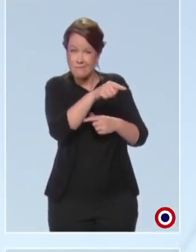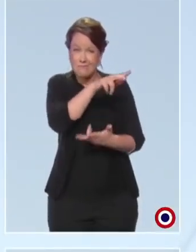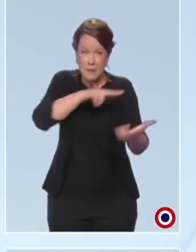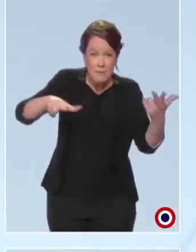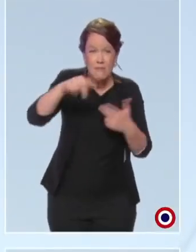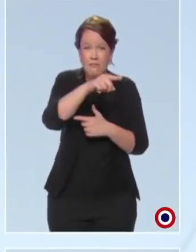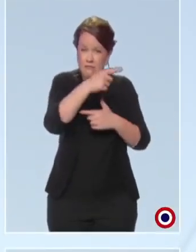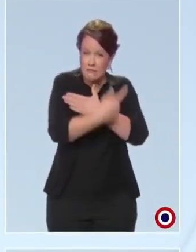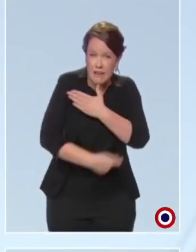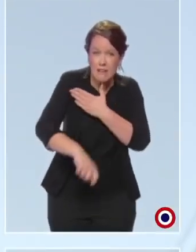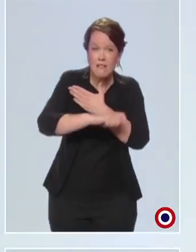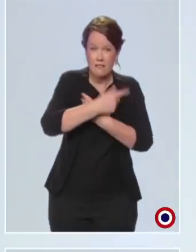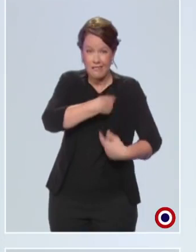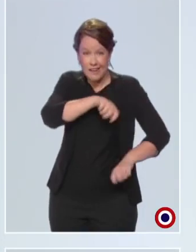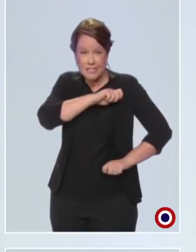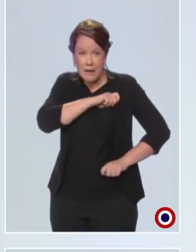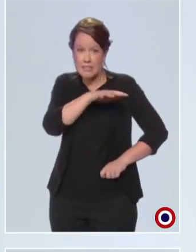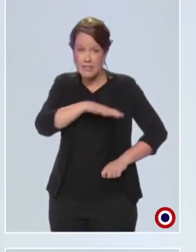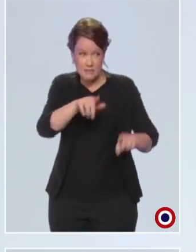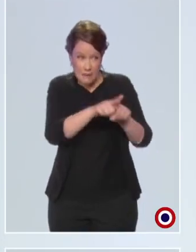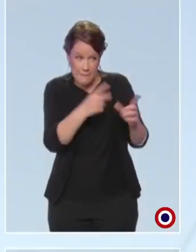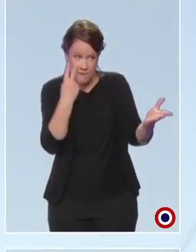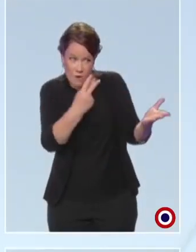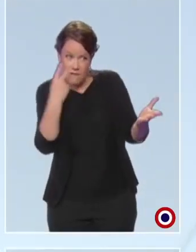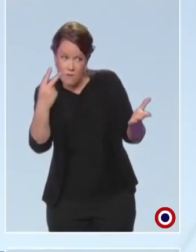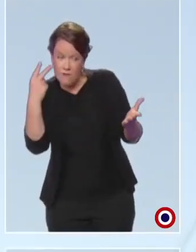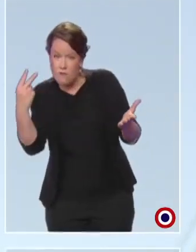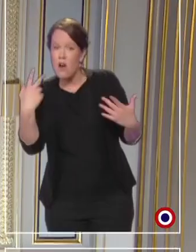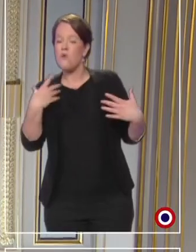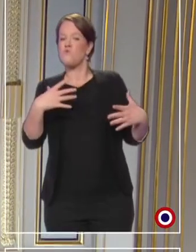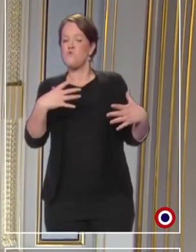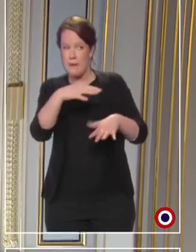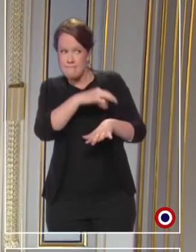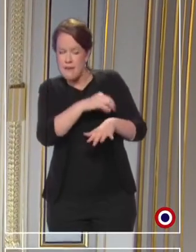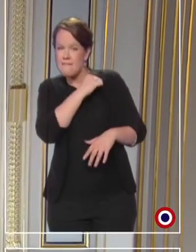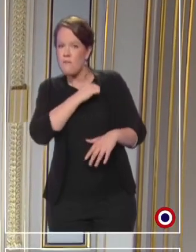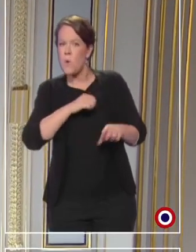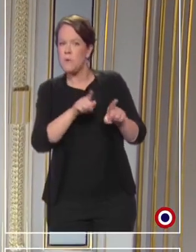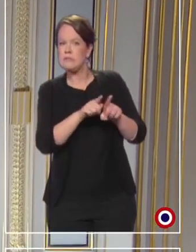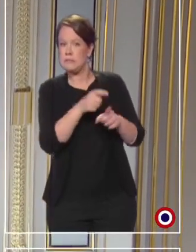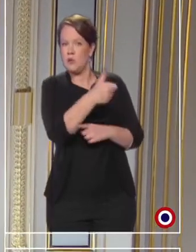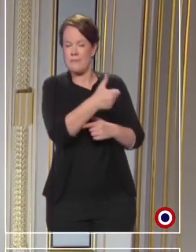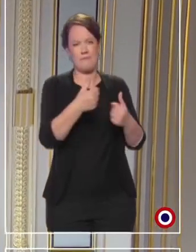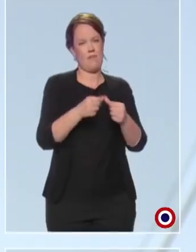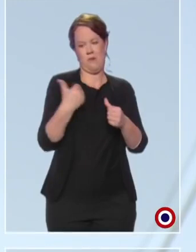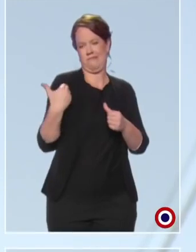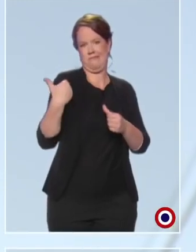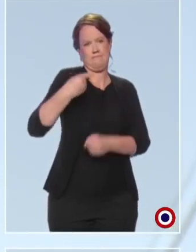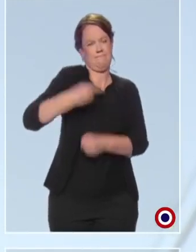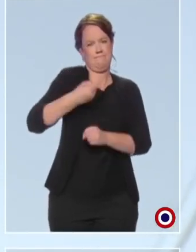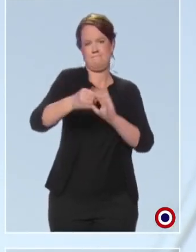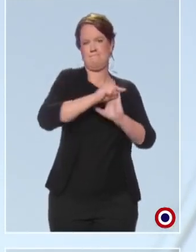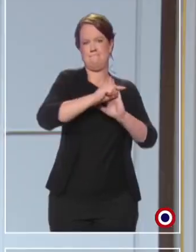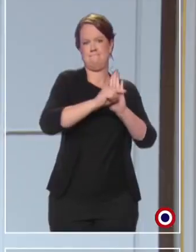préoccupante avec même plus de cas rapportés à leurs populations que nous et ont pris ces derniers jours des mesures très restrictives donc le virus